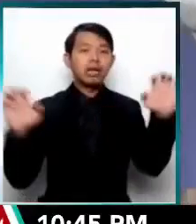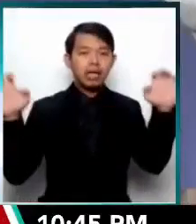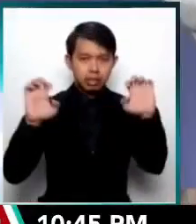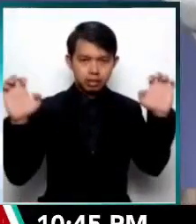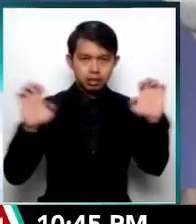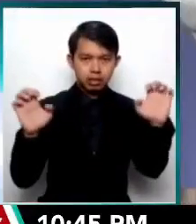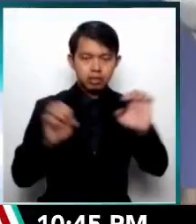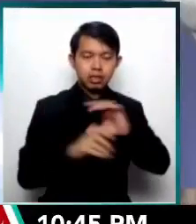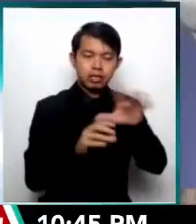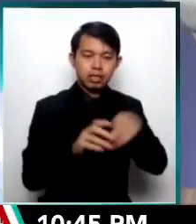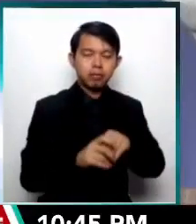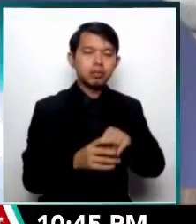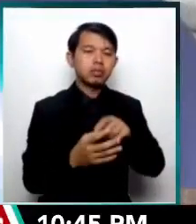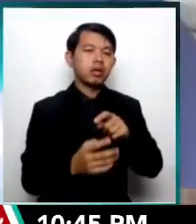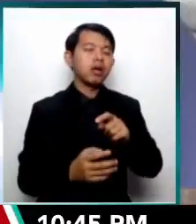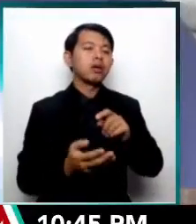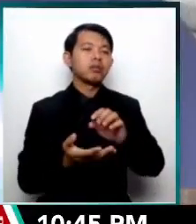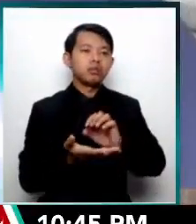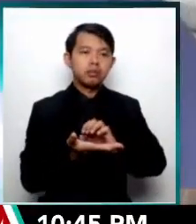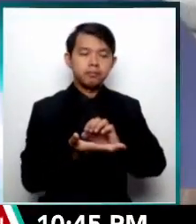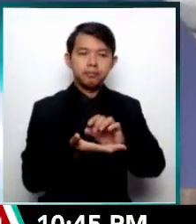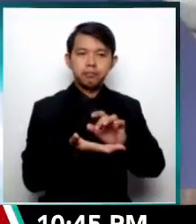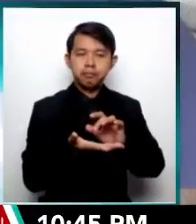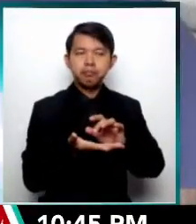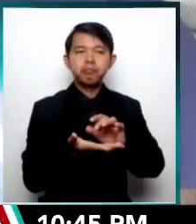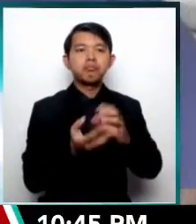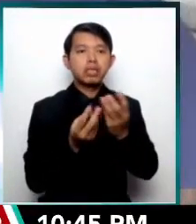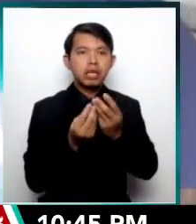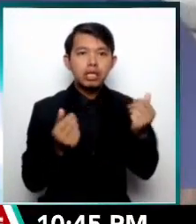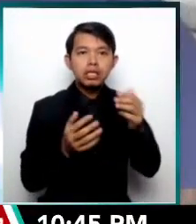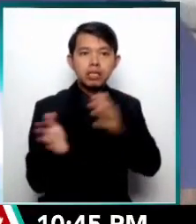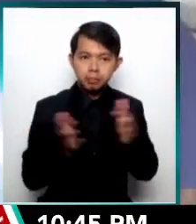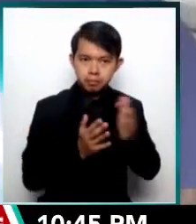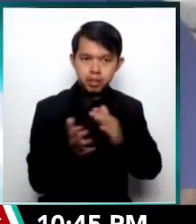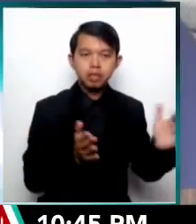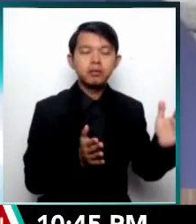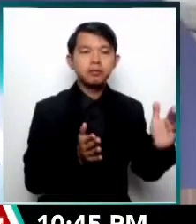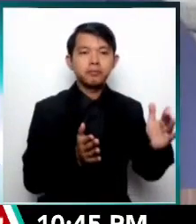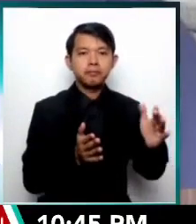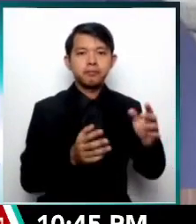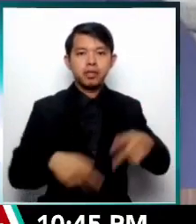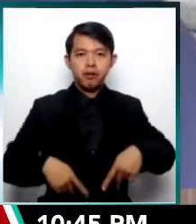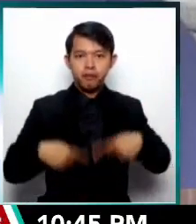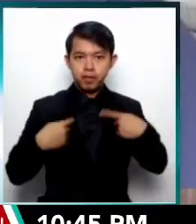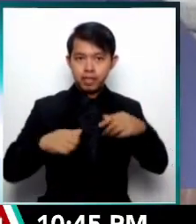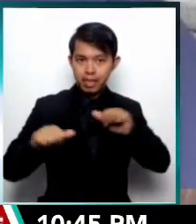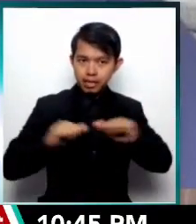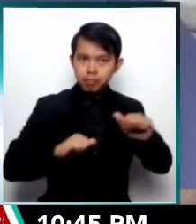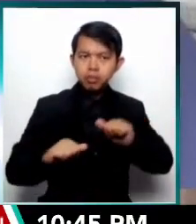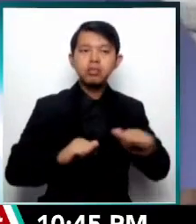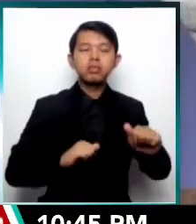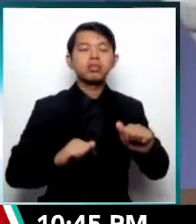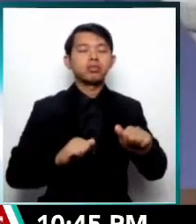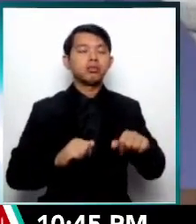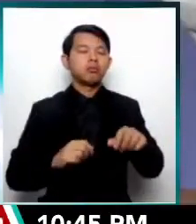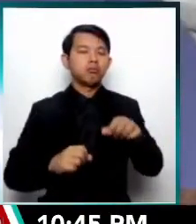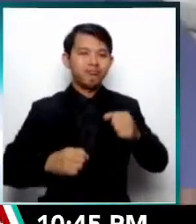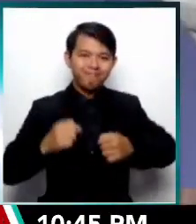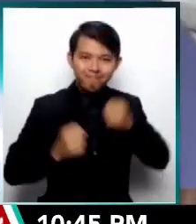The physical activities or running or jogging can be one part only of feeling